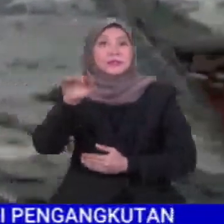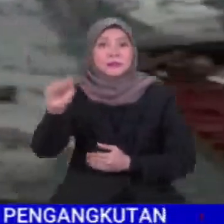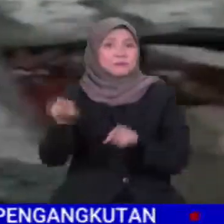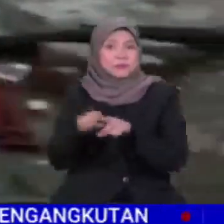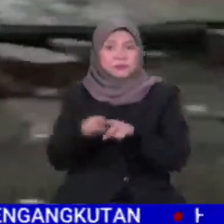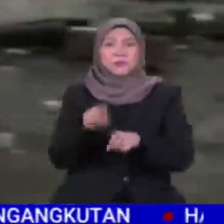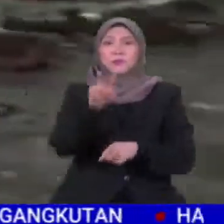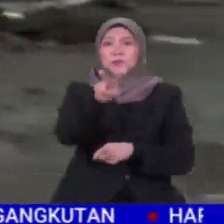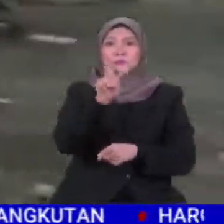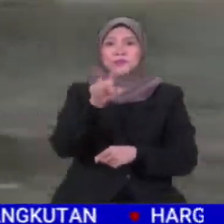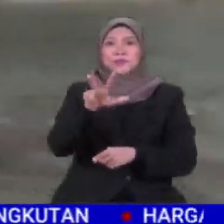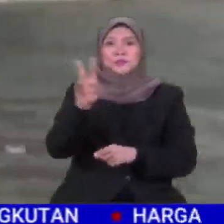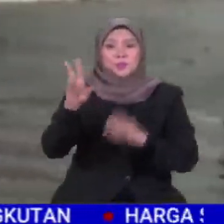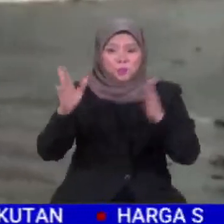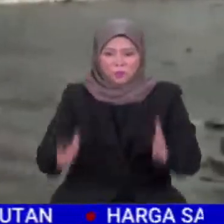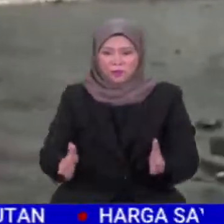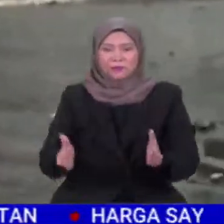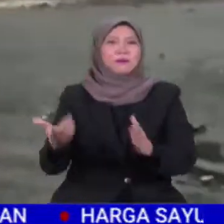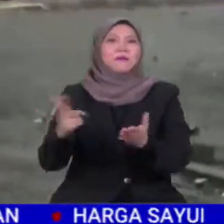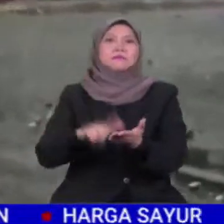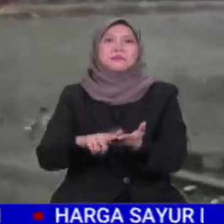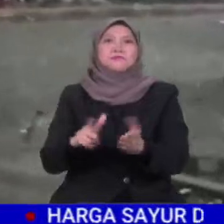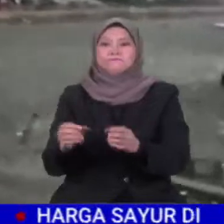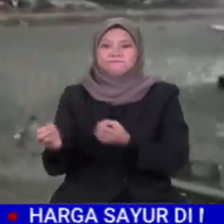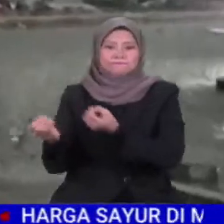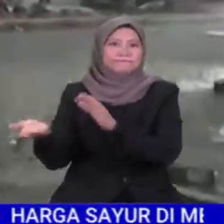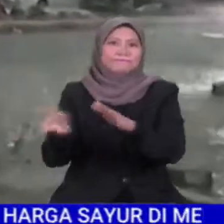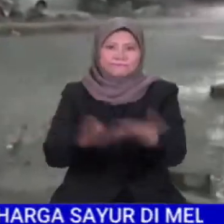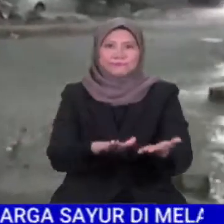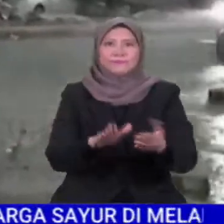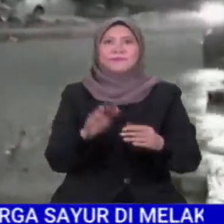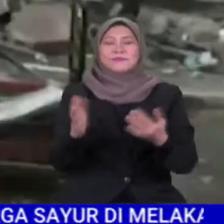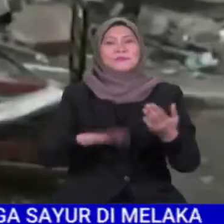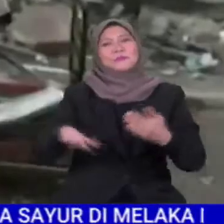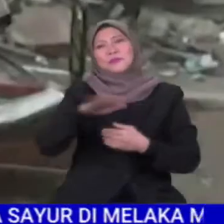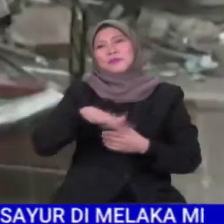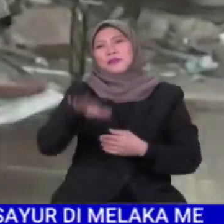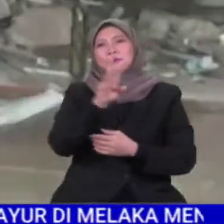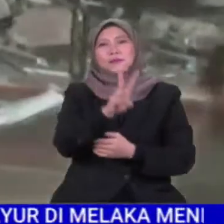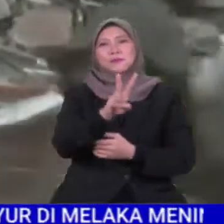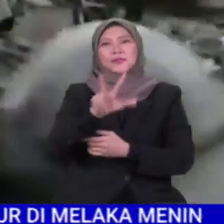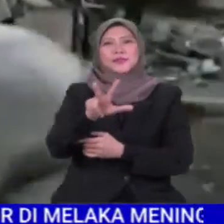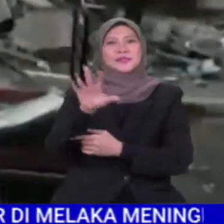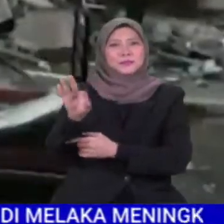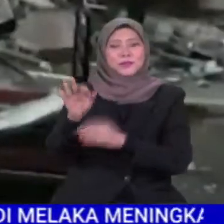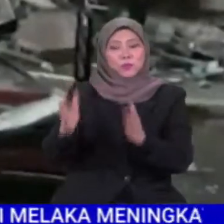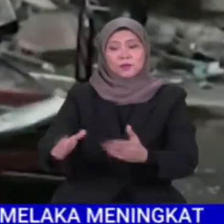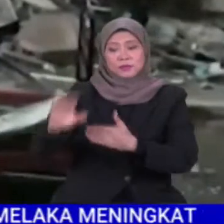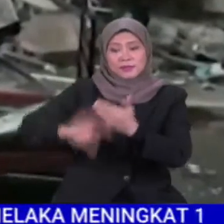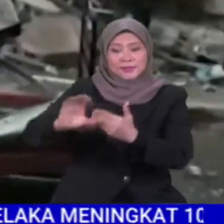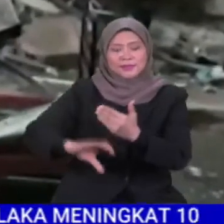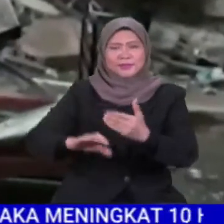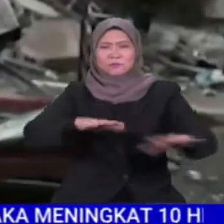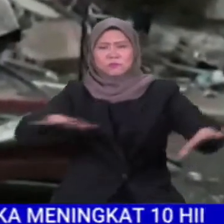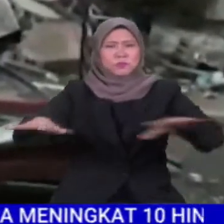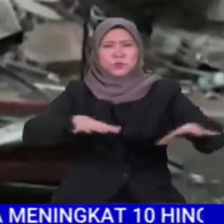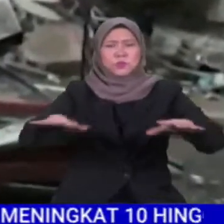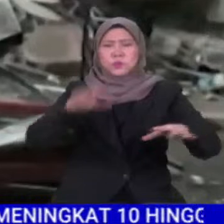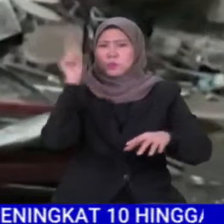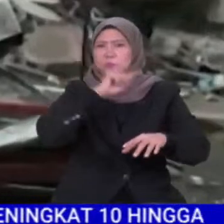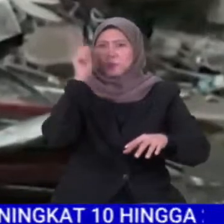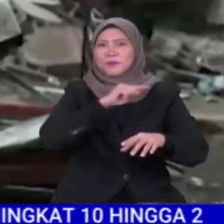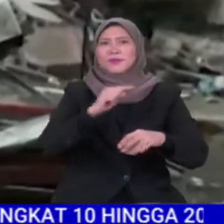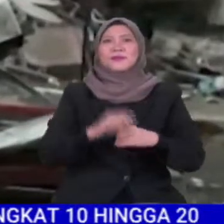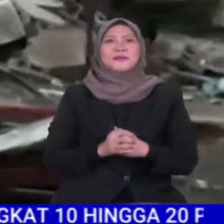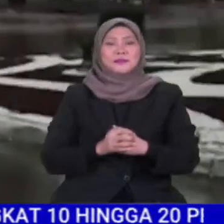dengan 237 orang dilaporkan maut, manakala sekurang-kurangnya 639 cedera akibat gegaran kuat